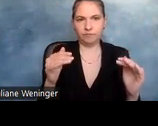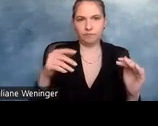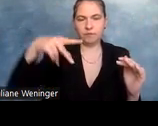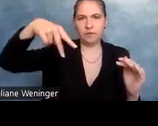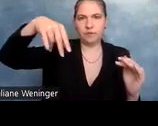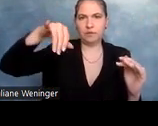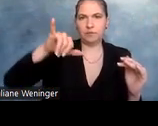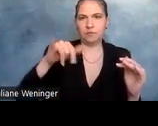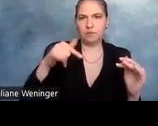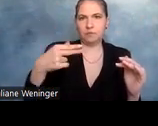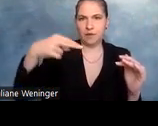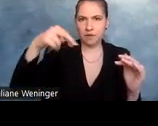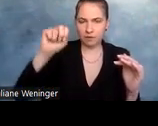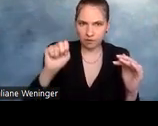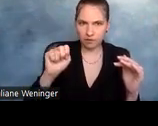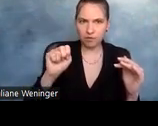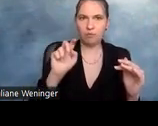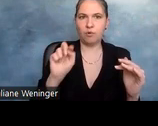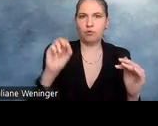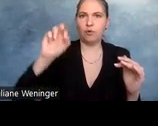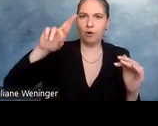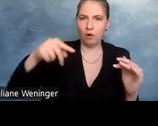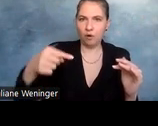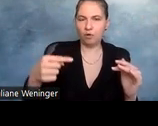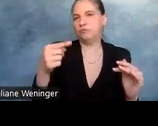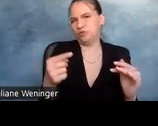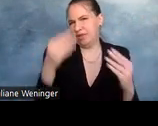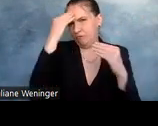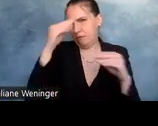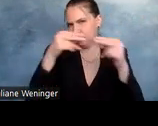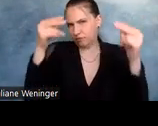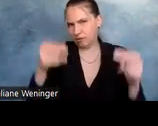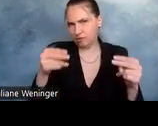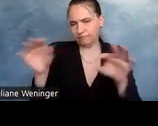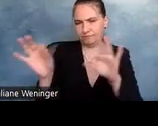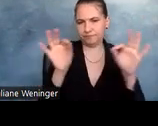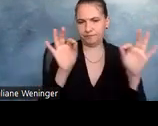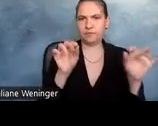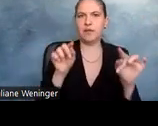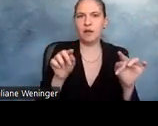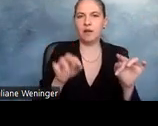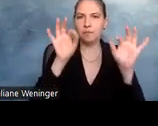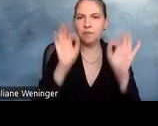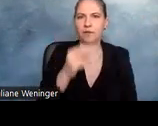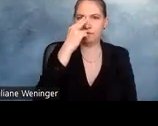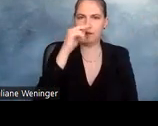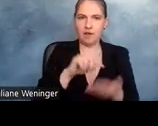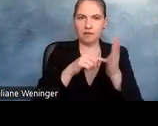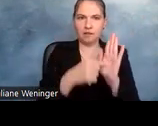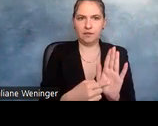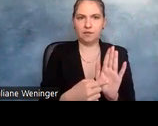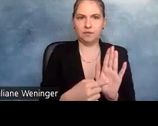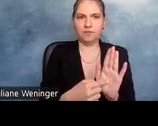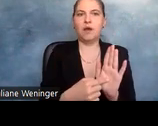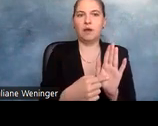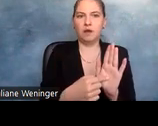Seiten.org, das ist so eine Extension für Python, so ein, ja, so eine Infoseite darüber. Und dann kommt eben der Fehler im Site-Improved